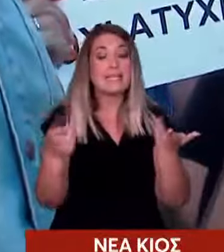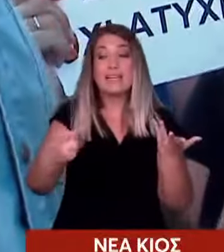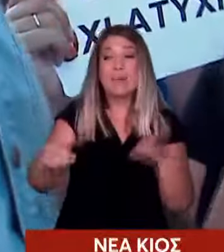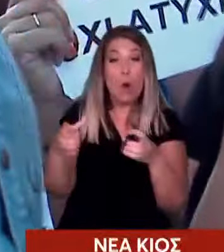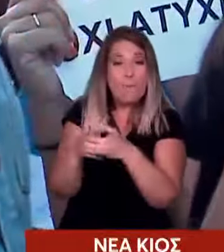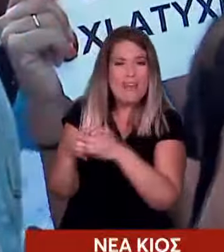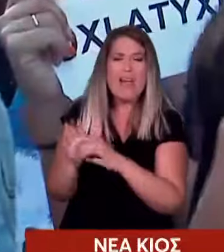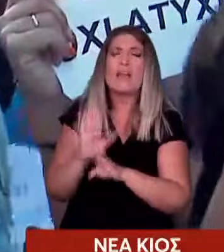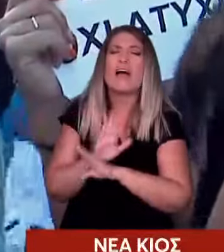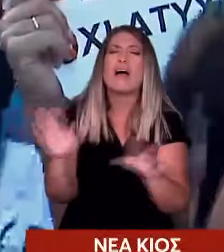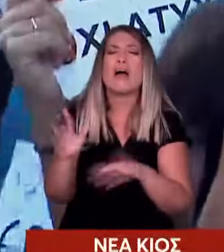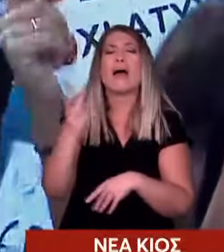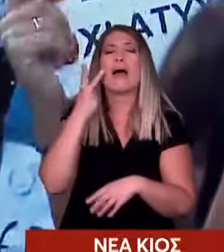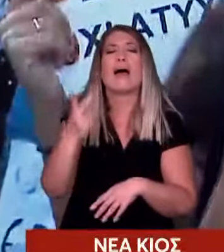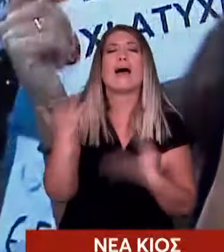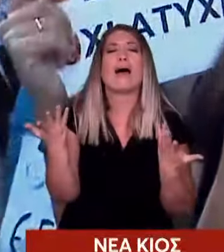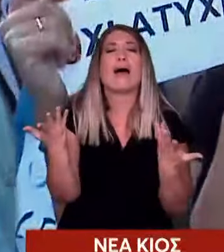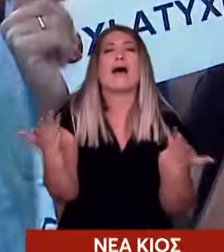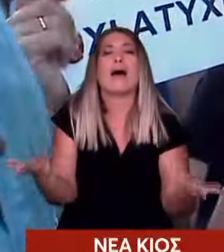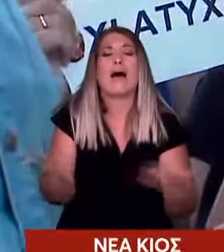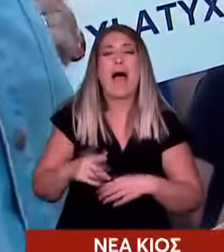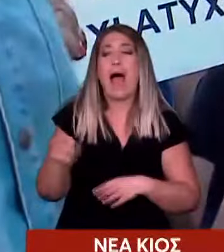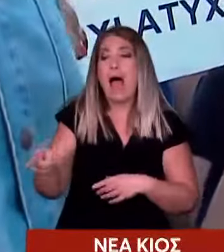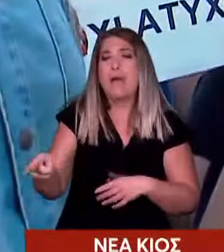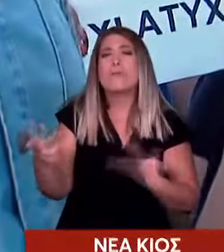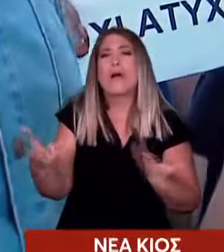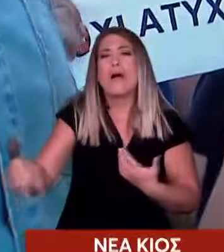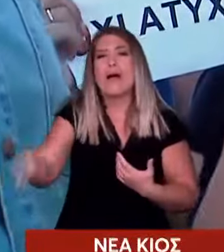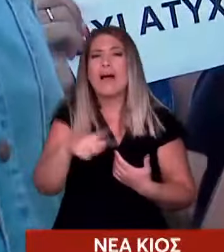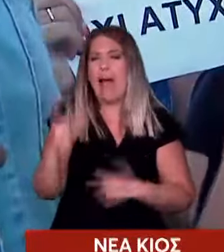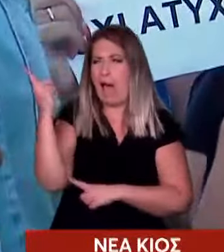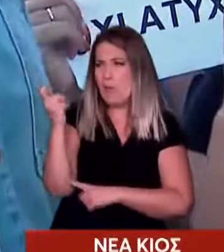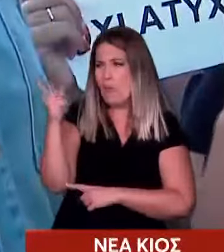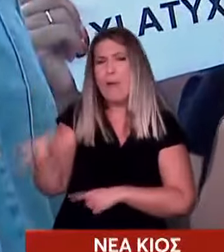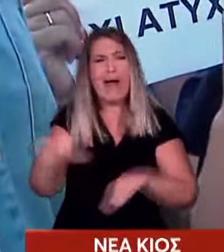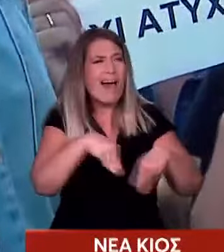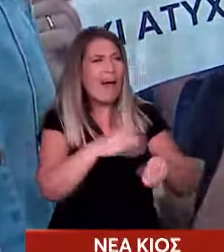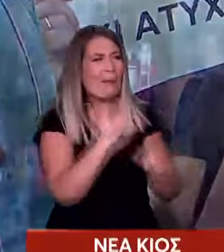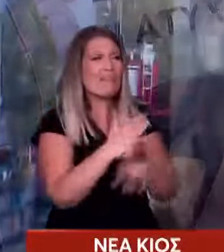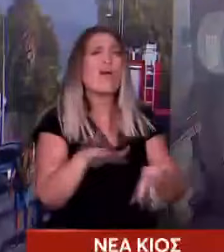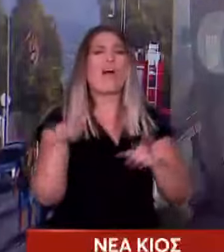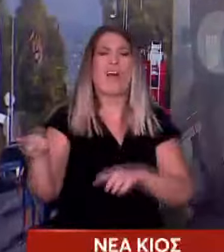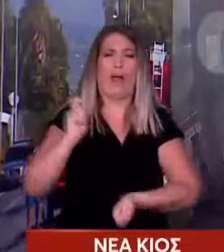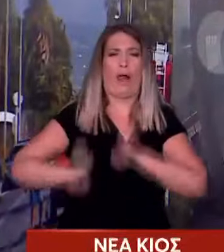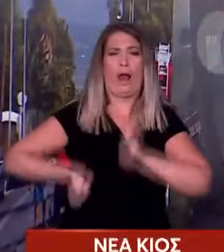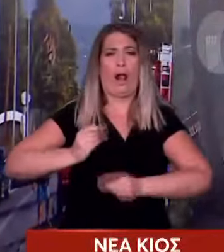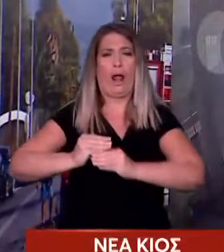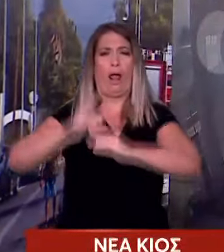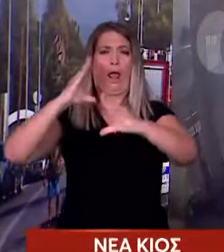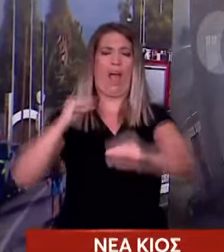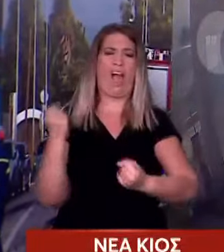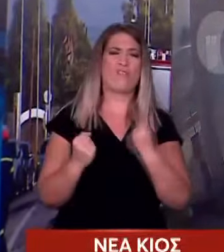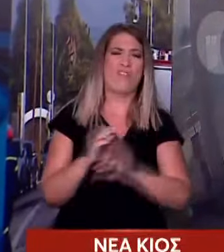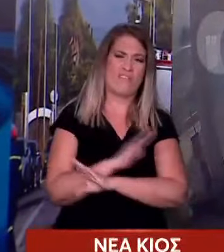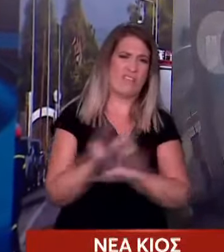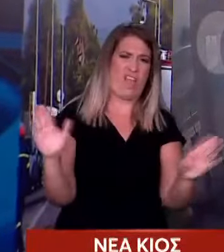τελειώσαν. Δεν θα δείτε κανέναν Ρωμά με ντάτσου να πουλάει πατάτες. Κανέναν. Θα τους δείτε όλους με καινούργια αυτοκίνητα. Και εγώ